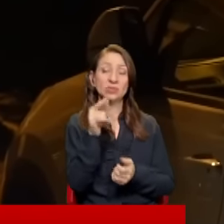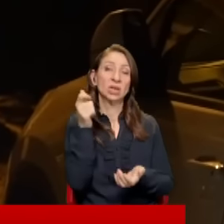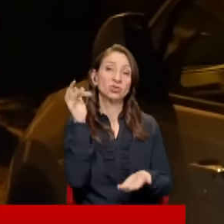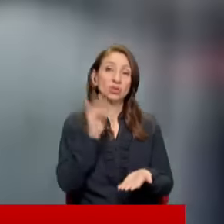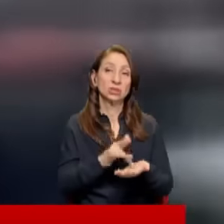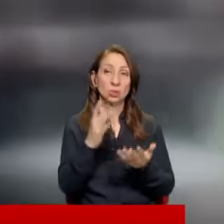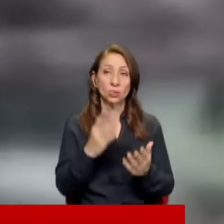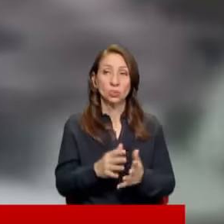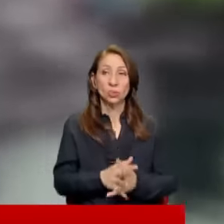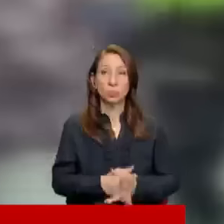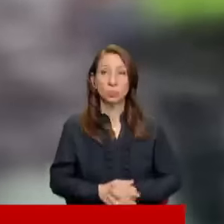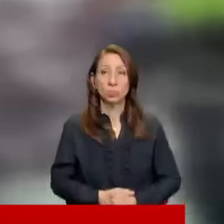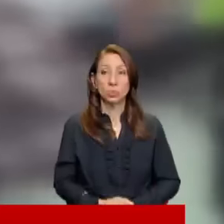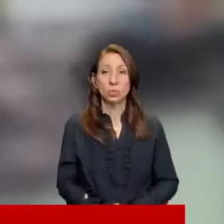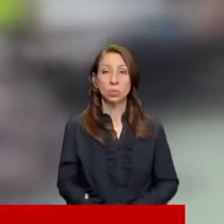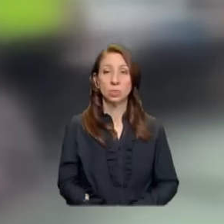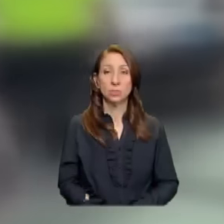ceza